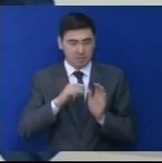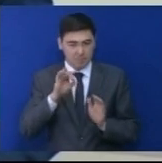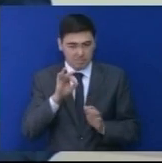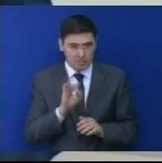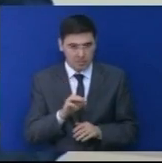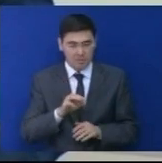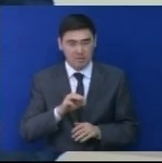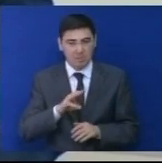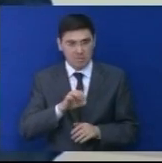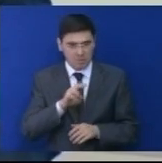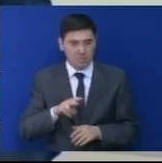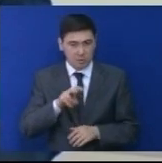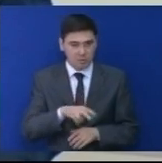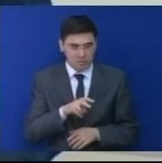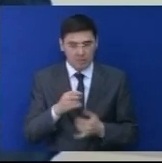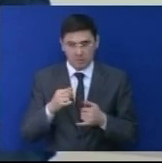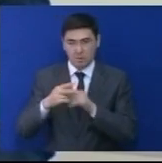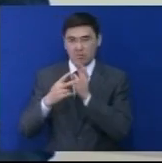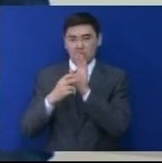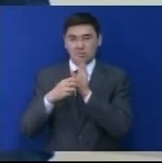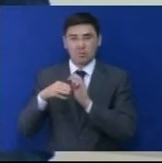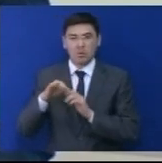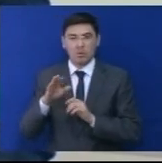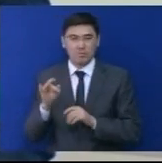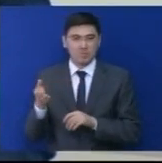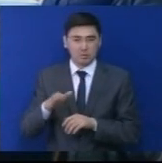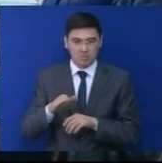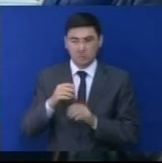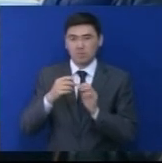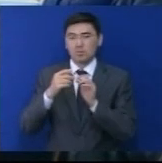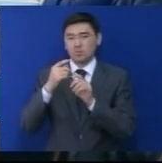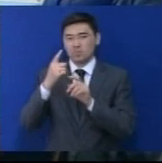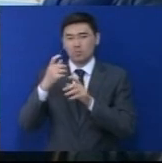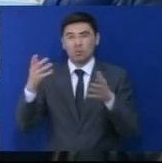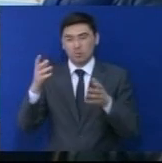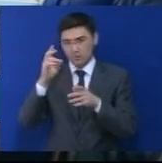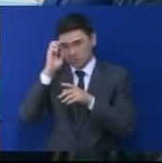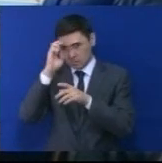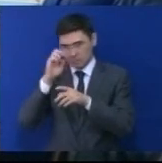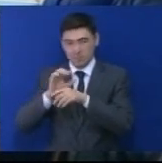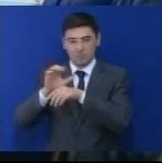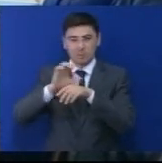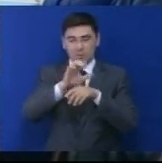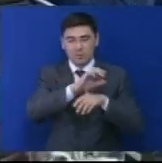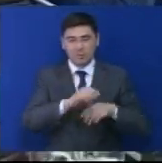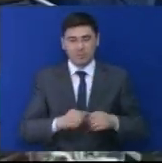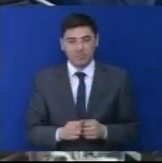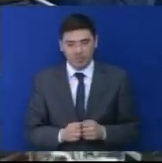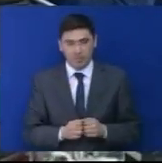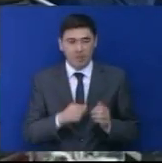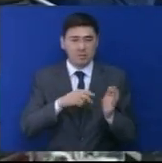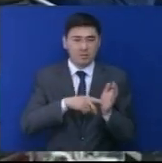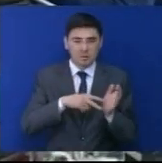сегодня Казахстан экспортирует 800 товаров в 120 стран. Цены на черное золото сейчас колеблются каждый день.